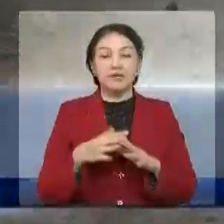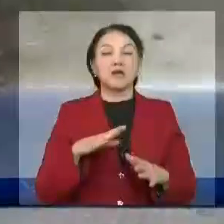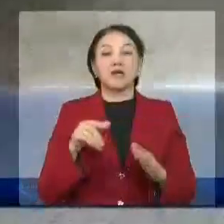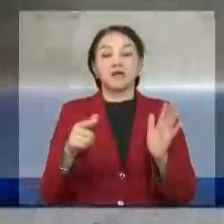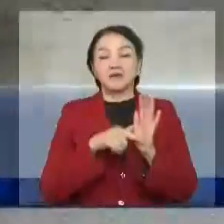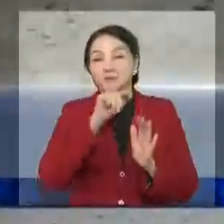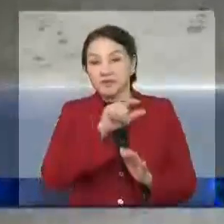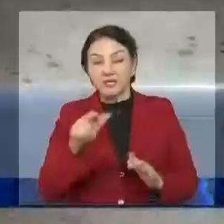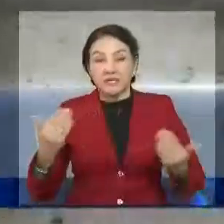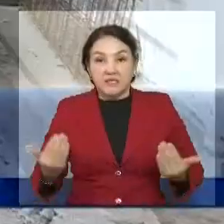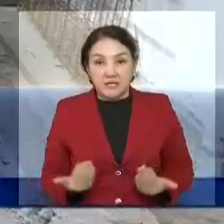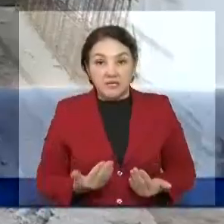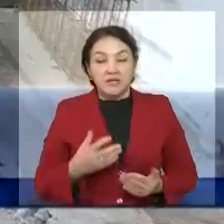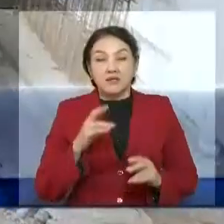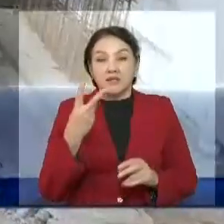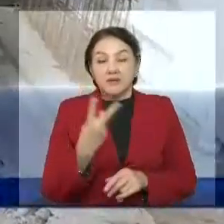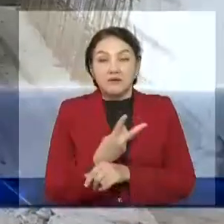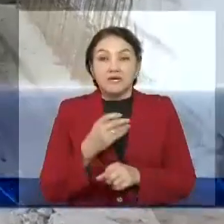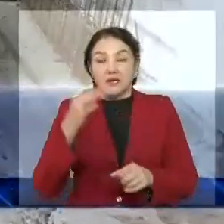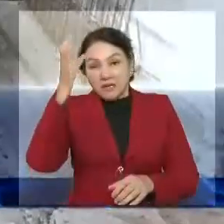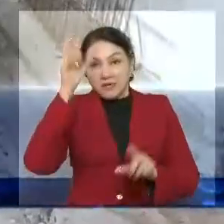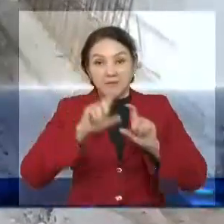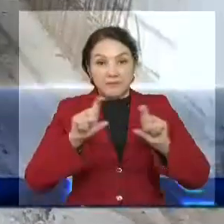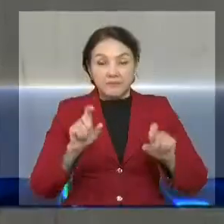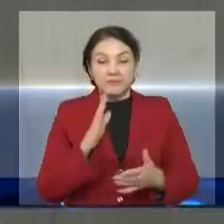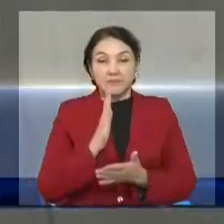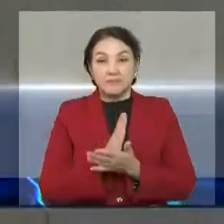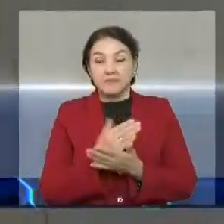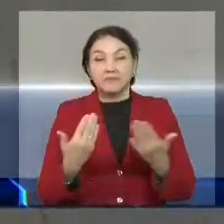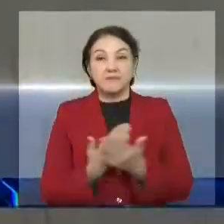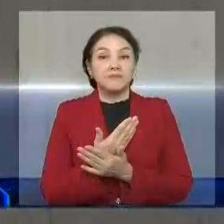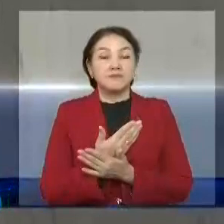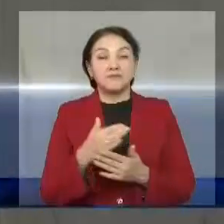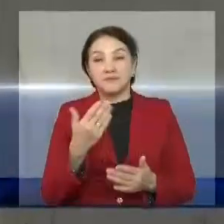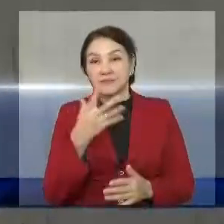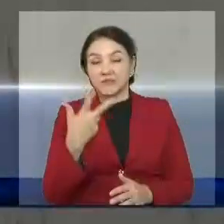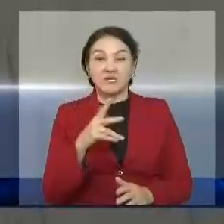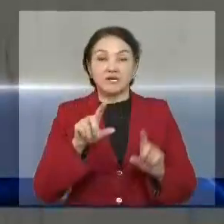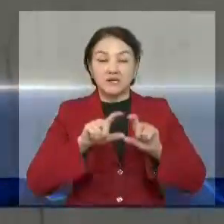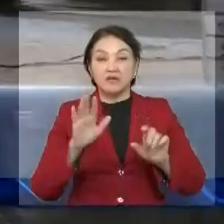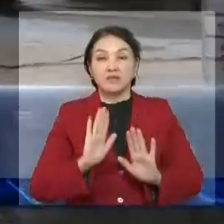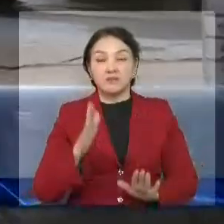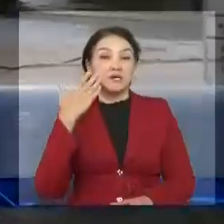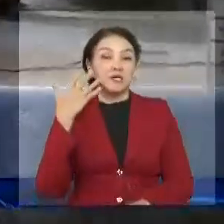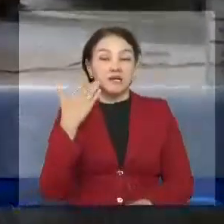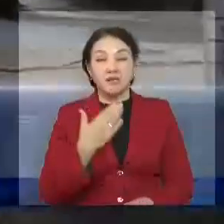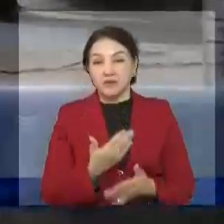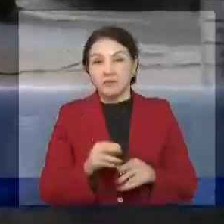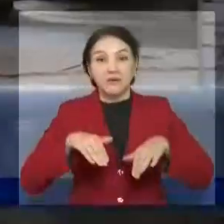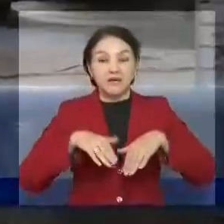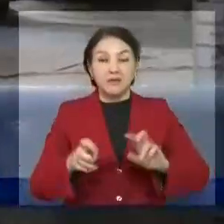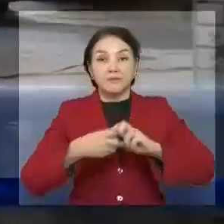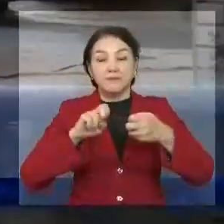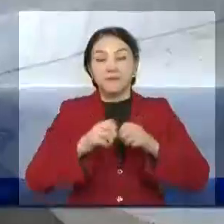7 тысяч человек сейчас действуют два общеобразовательных заведения. С открытием новой третьей по счету школы станет легче не только ученикам из-за решения